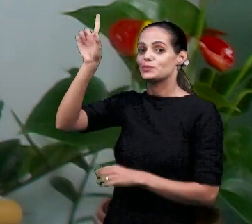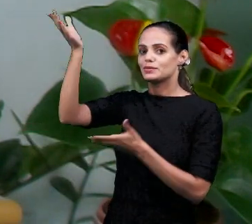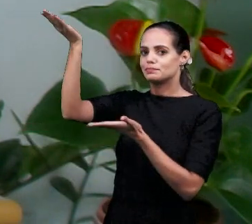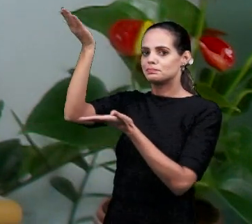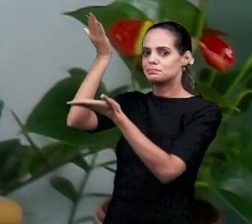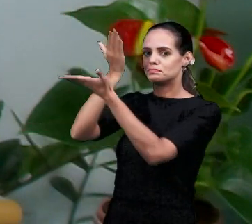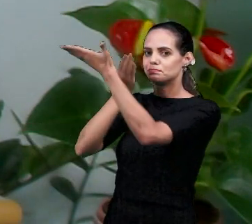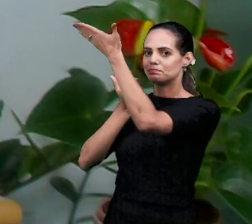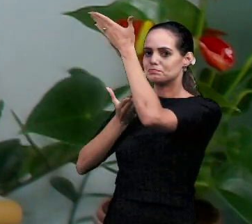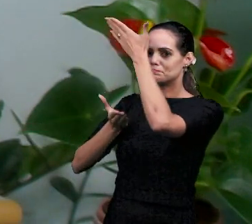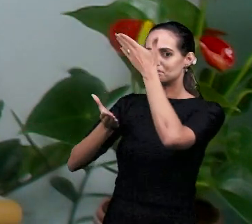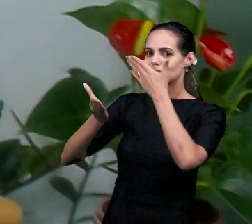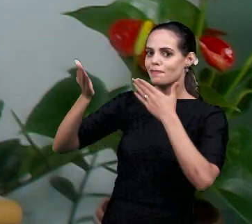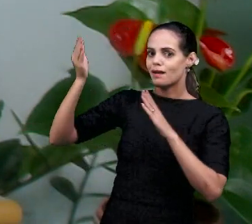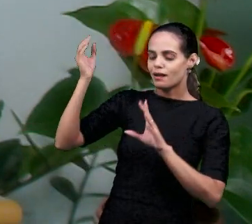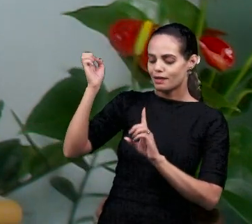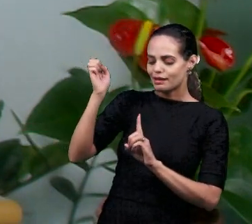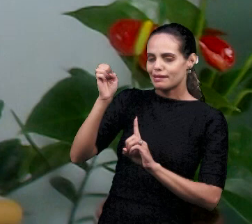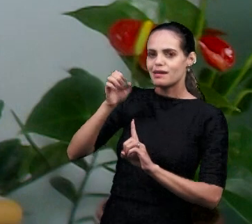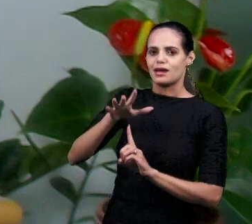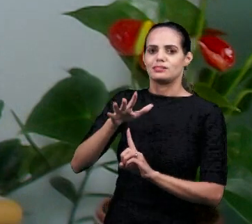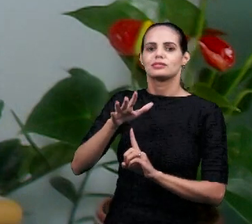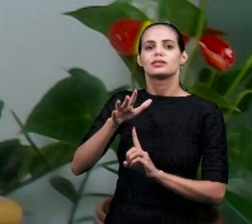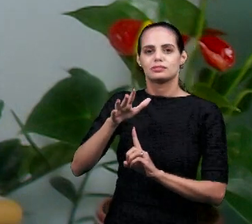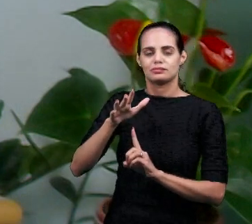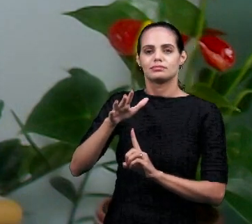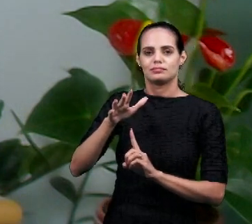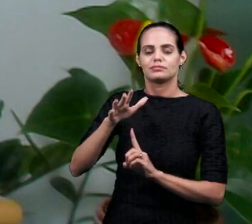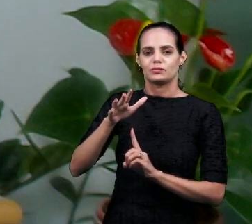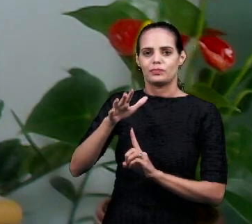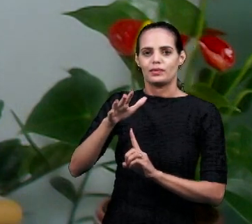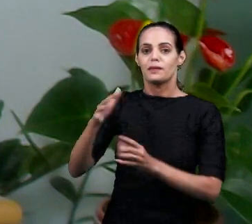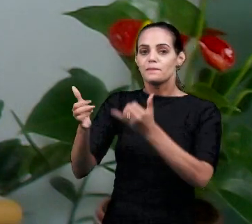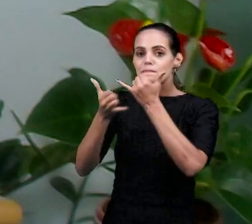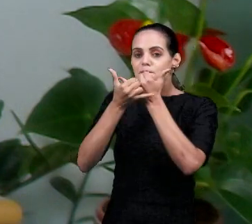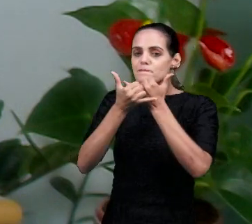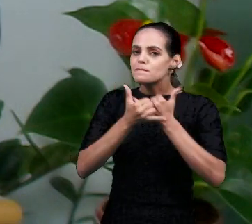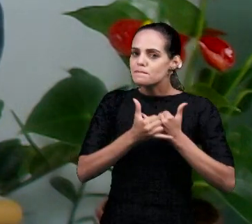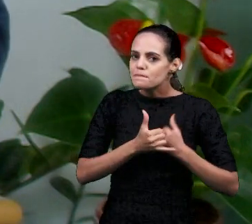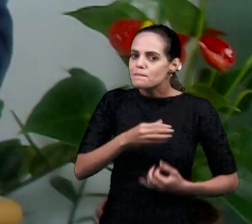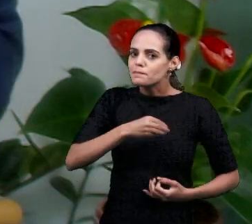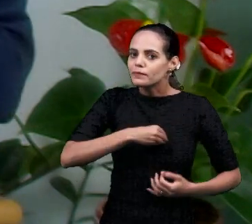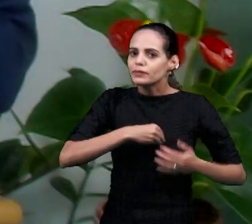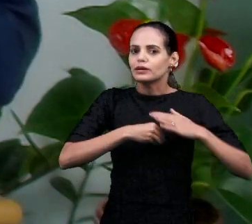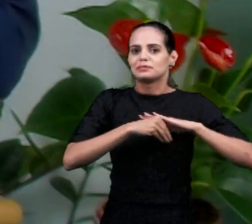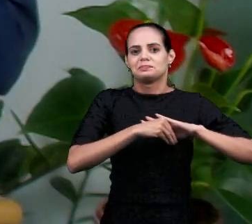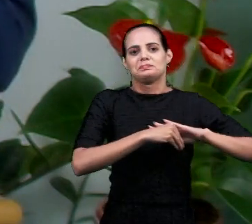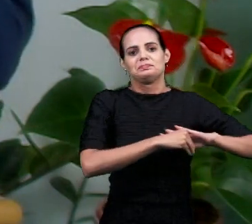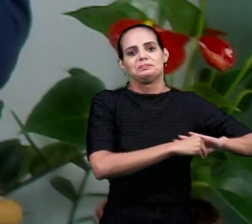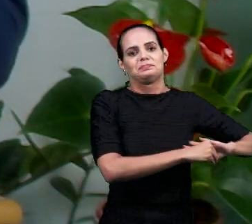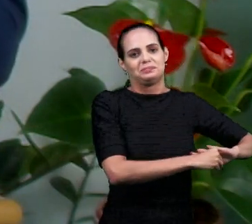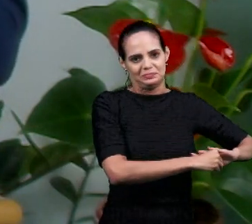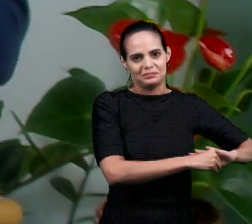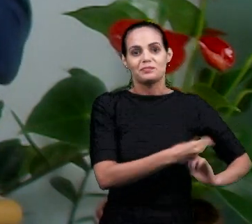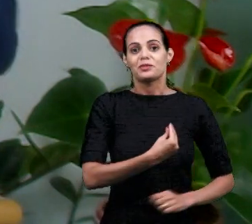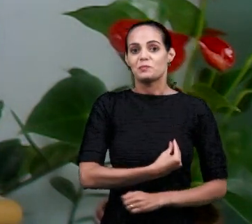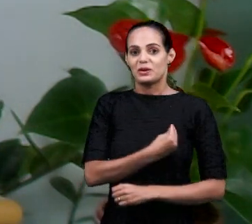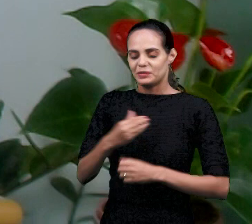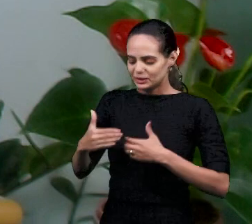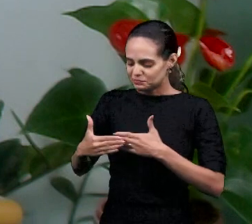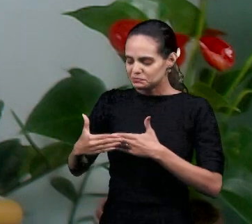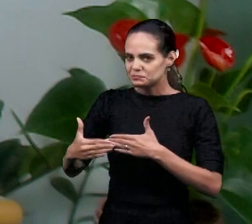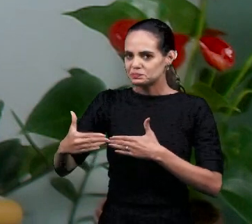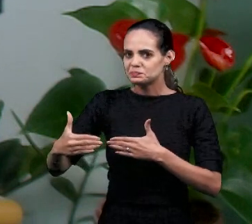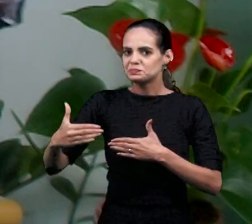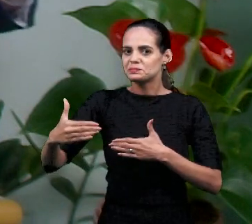lui donnant le droit du pardon de ses péchés et de vivre une vie en pensant à